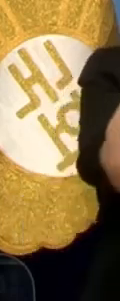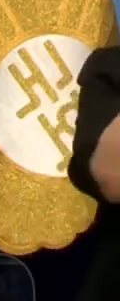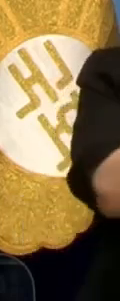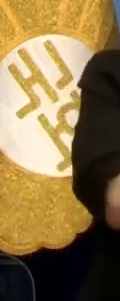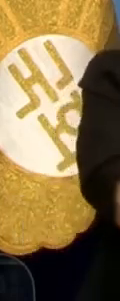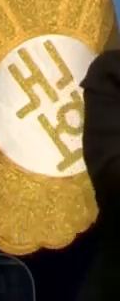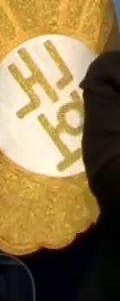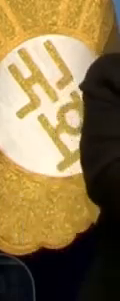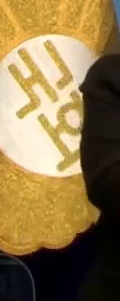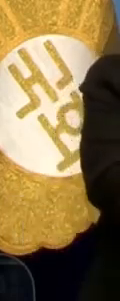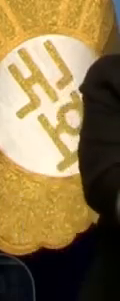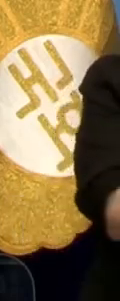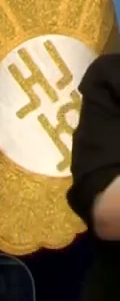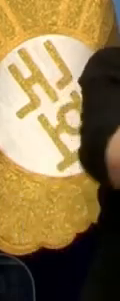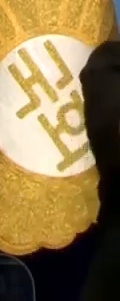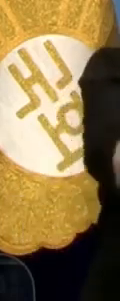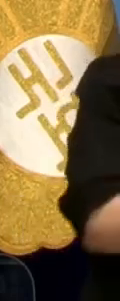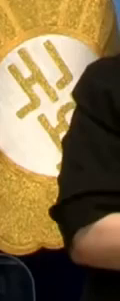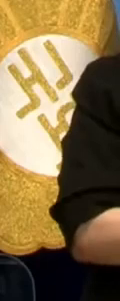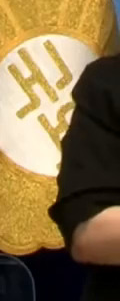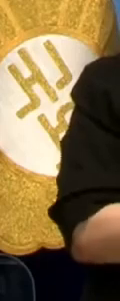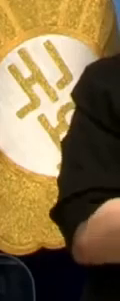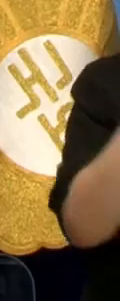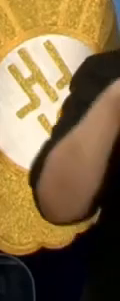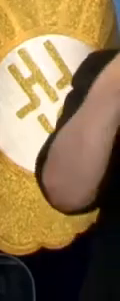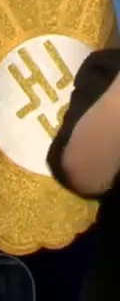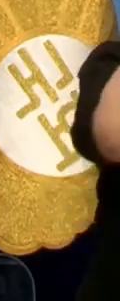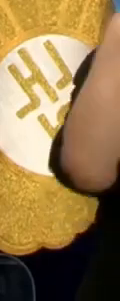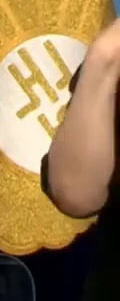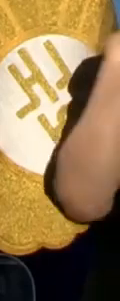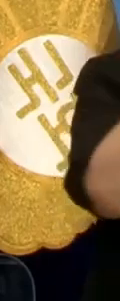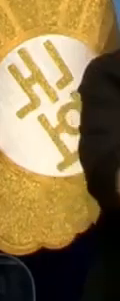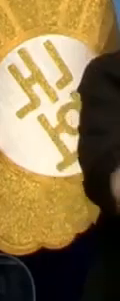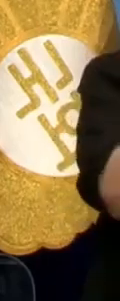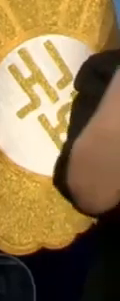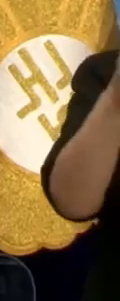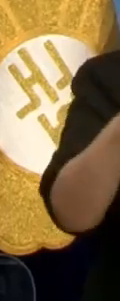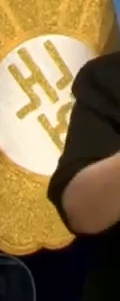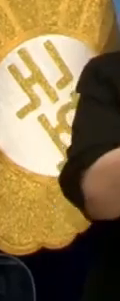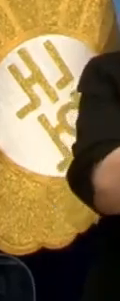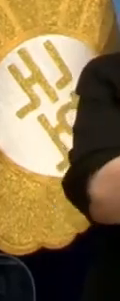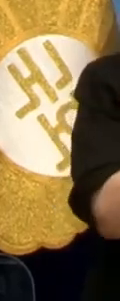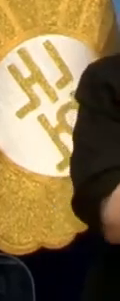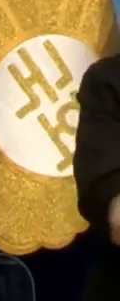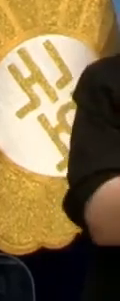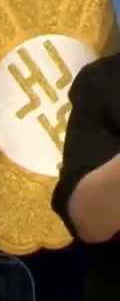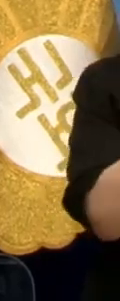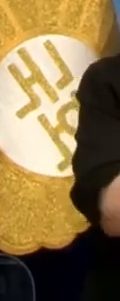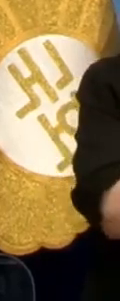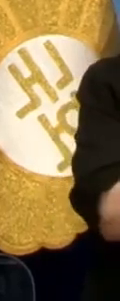기본소득은 다음 차기 정부 임기 내에 반드시 시행합니다.